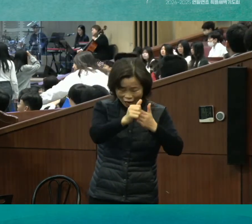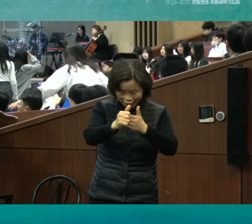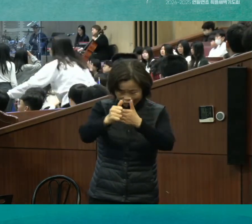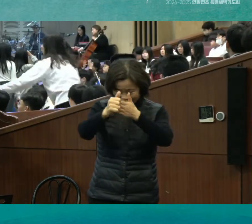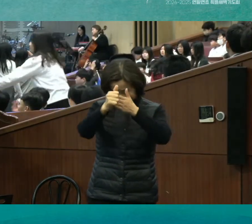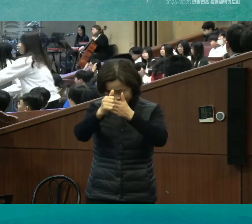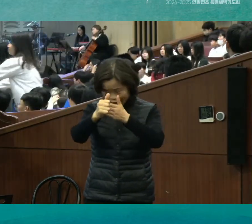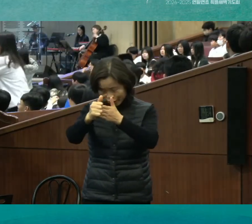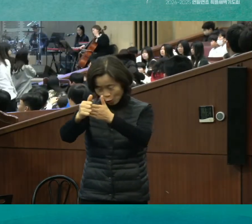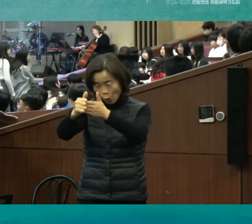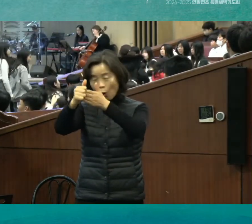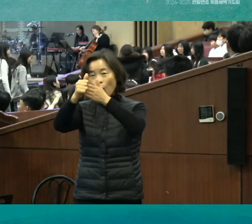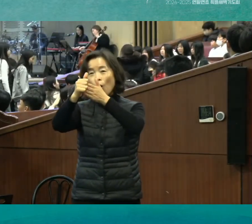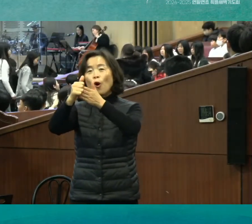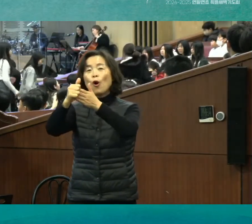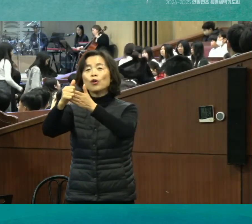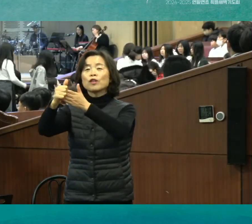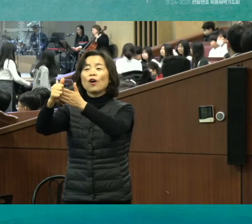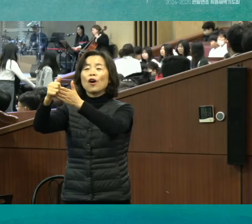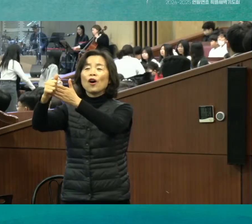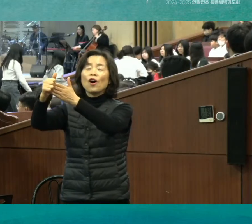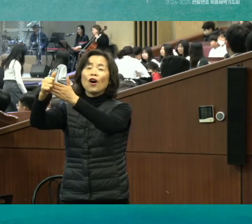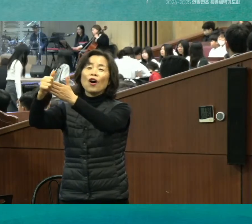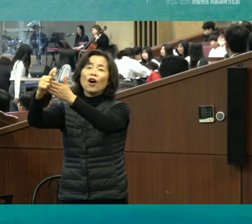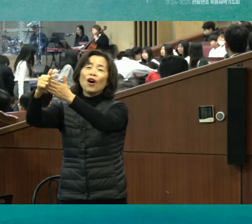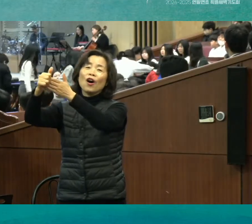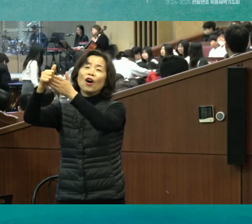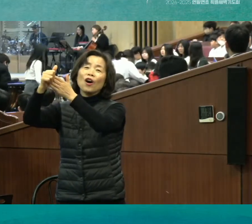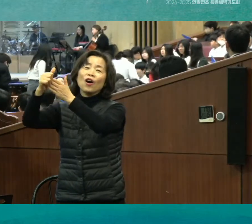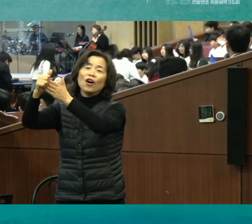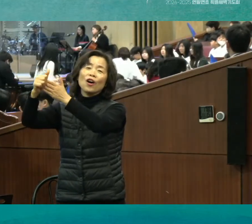날 이끄소서.